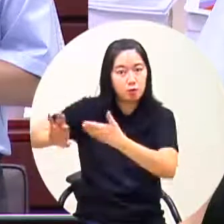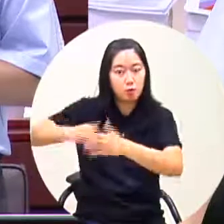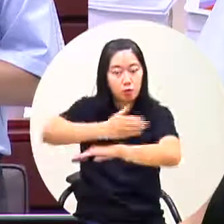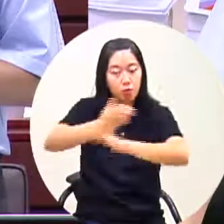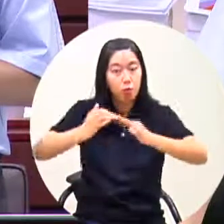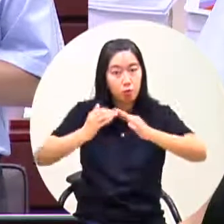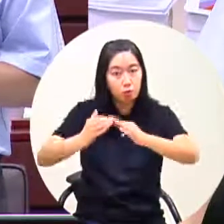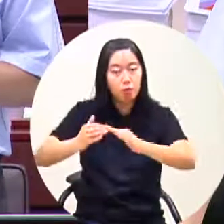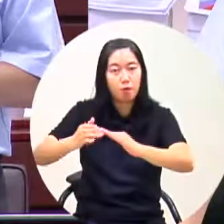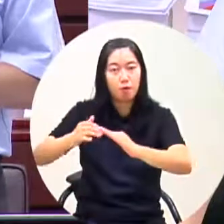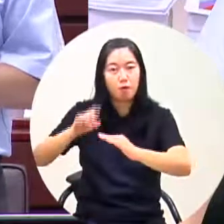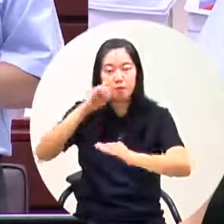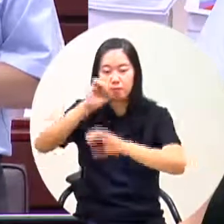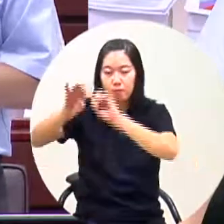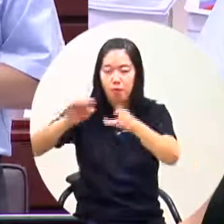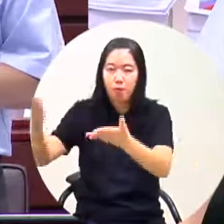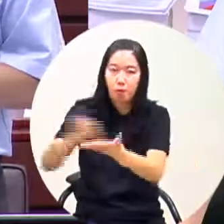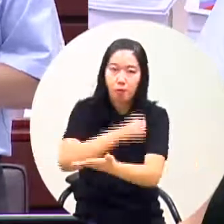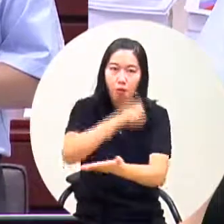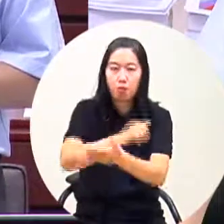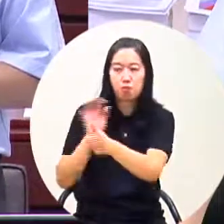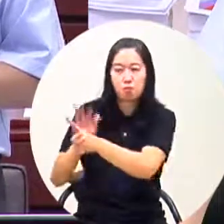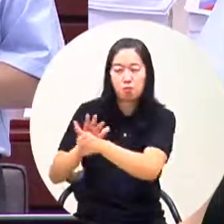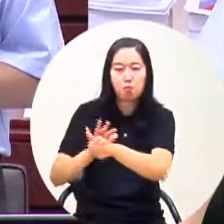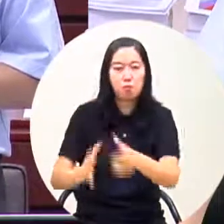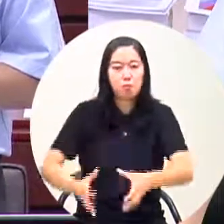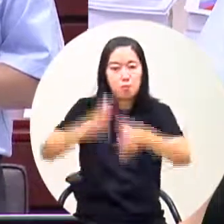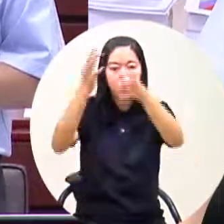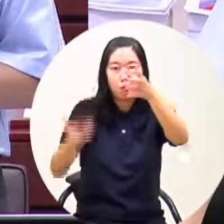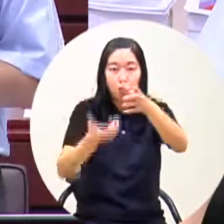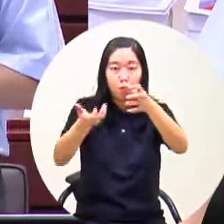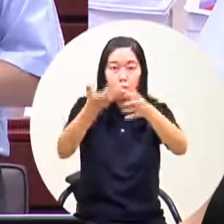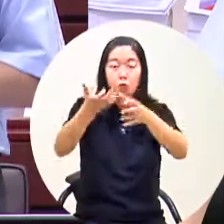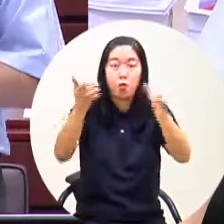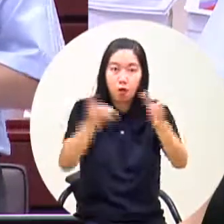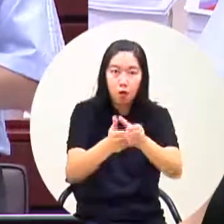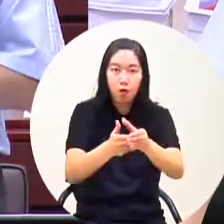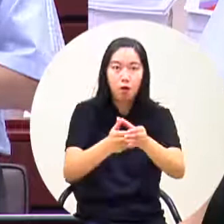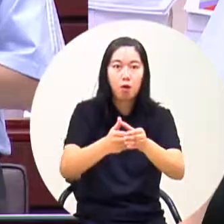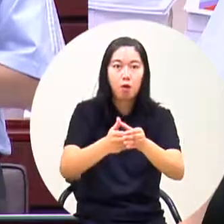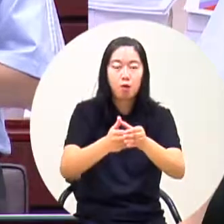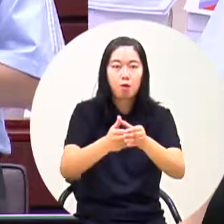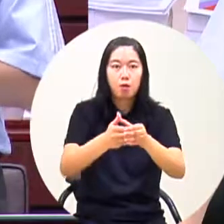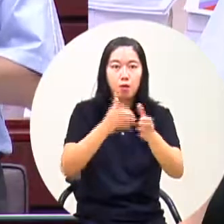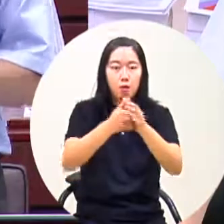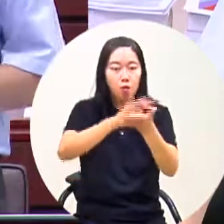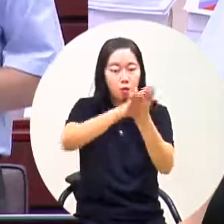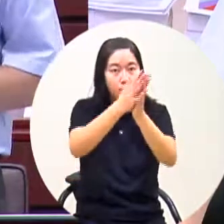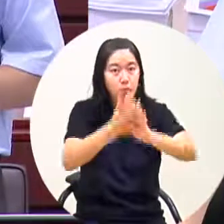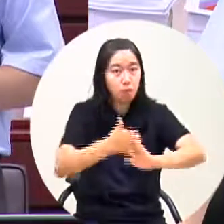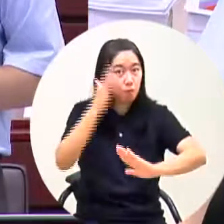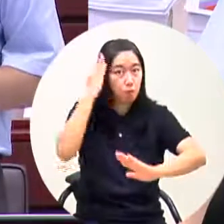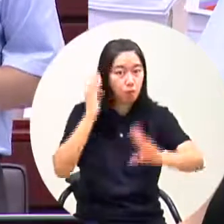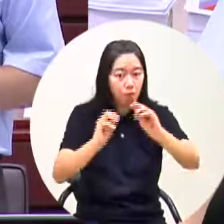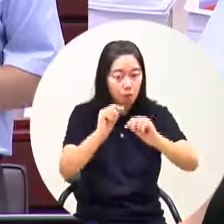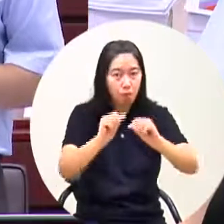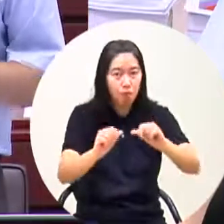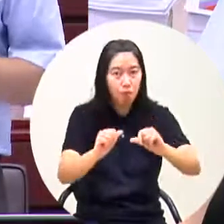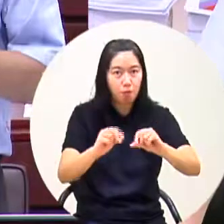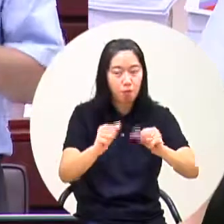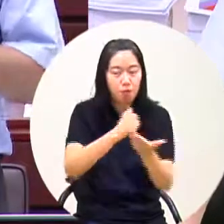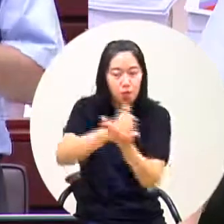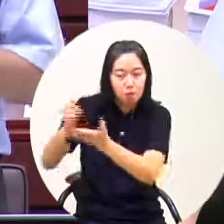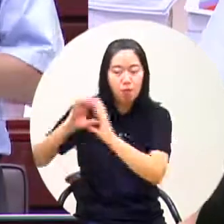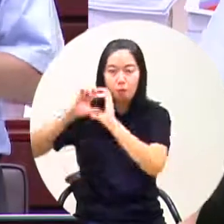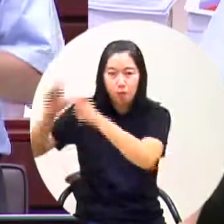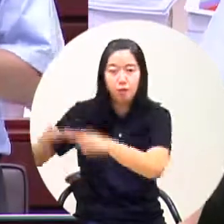来，吼、哦，啊，因得爱帮俺高雄市，阮也处理一部分的地渣，所以议员拄只讲，一栋